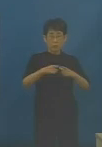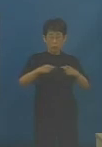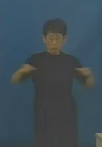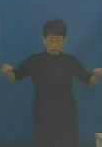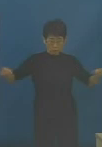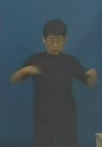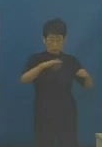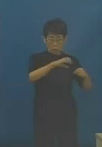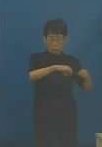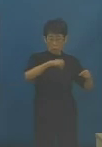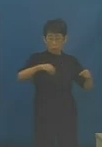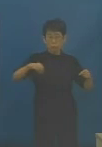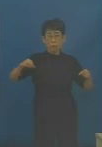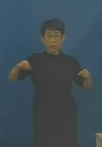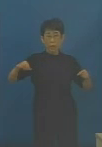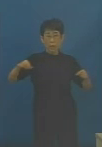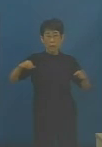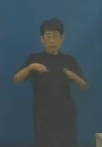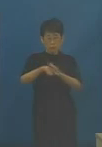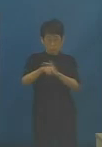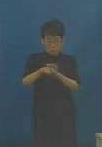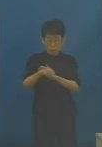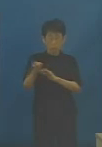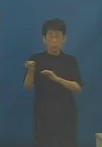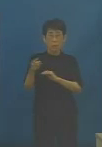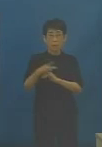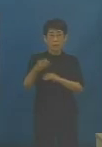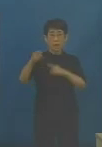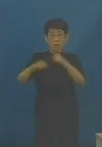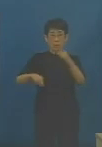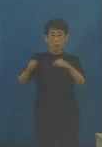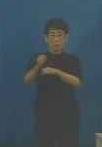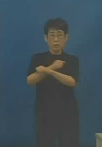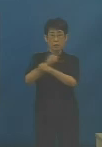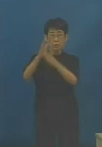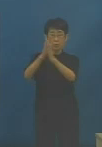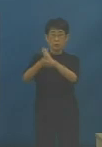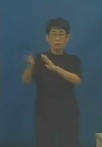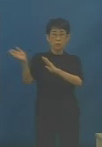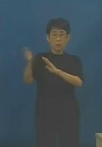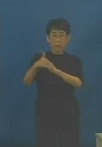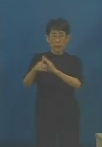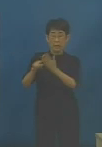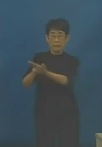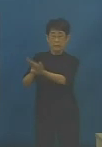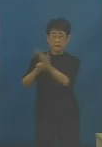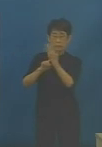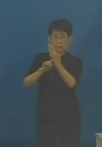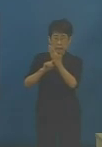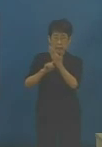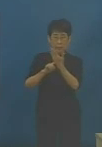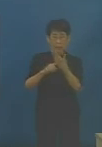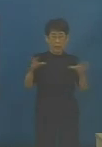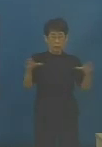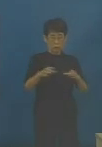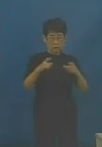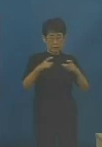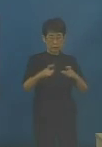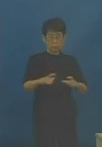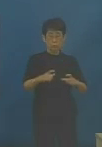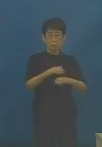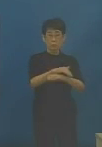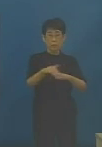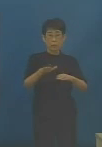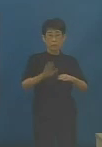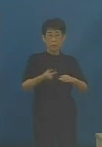とか、それから厚生労働省の方で実は示されたスキームがありまして、そのスキームが、必